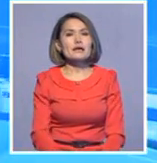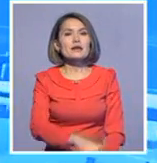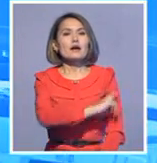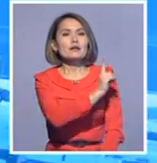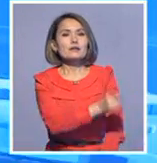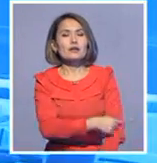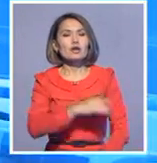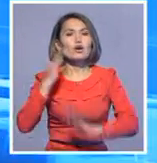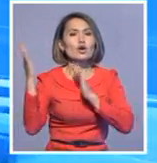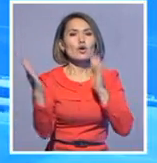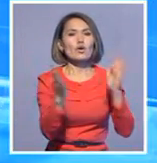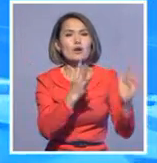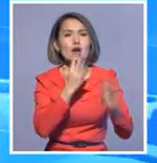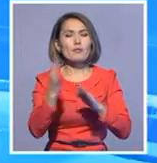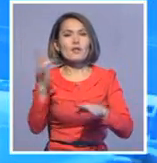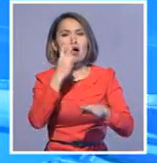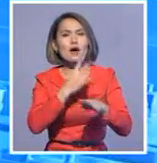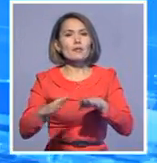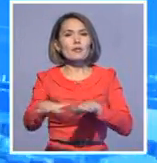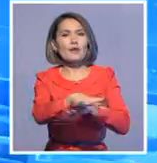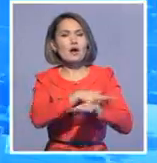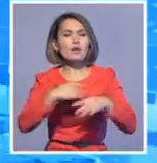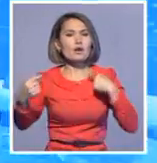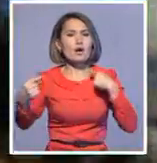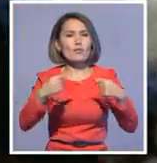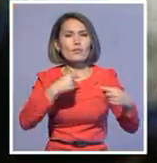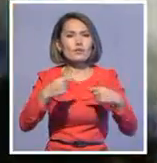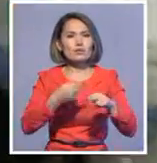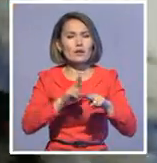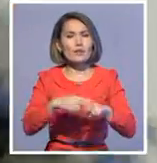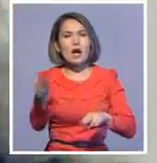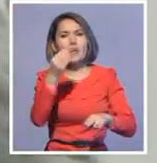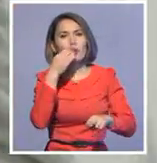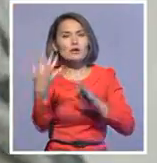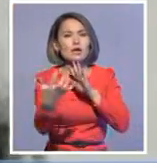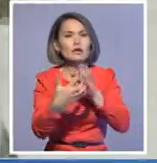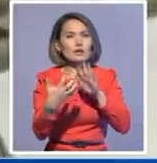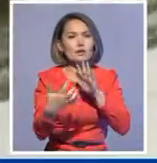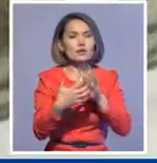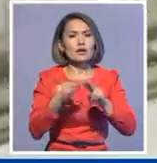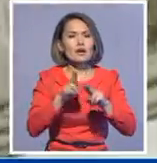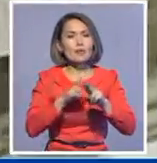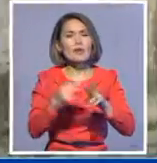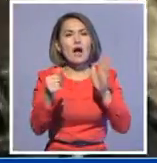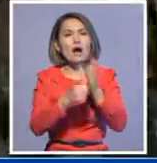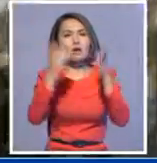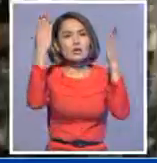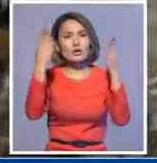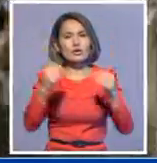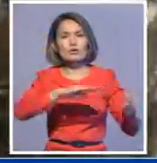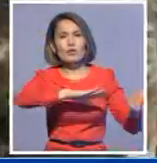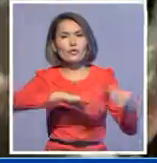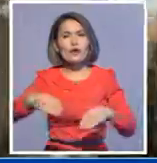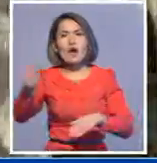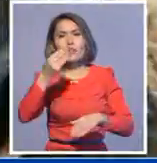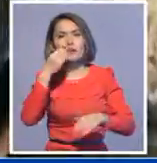Тайфуннан зардап шеккен Филиппиннің Таклобон қаласының тұрғындары қоныс аударуға асық. Себебі апаттан кейін 6 күн өтсе де шаһарда азық